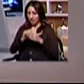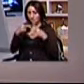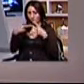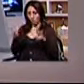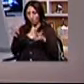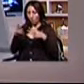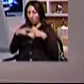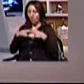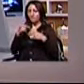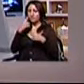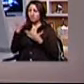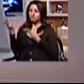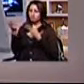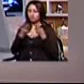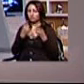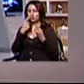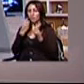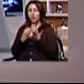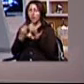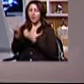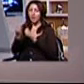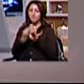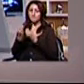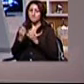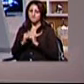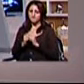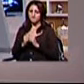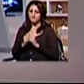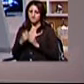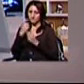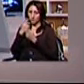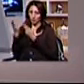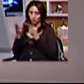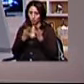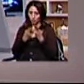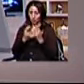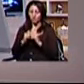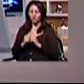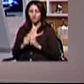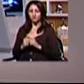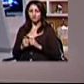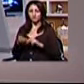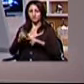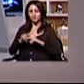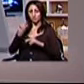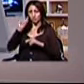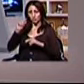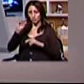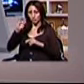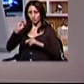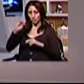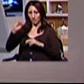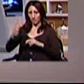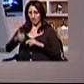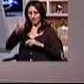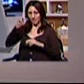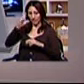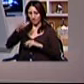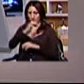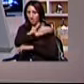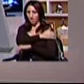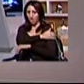في الانتخابات القادمه، ويعني ضيوفنا في هذا اللقاء طبعا الاستاذ الدكتور جمال جبريل عضو